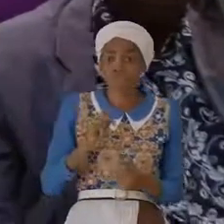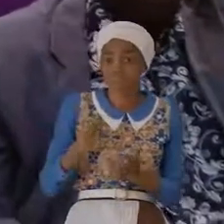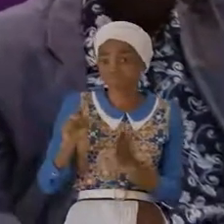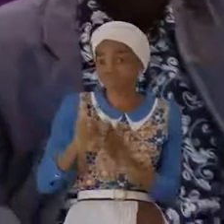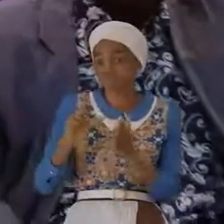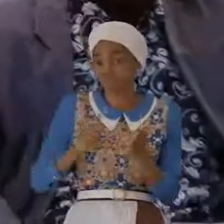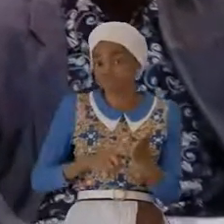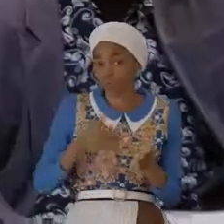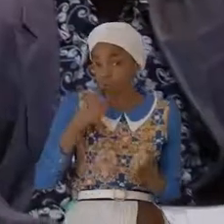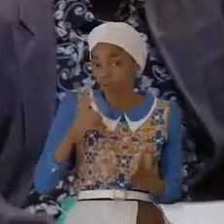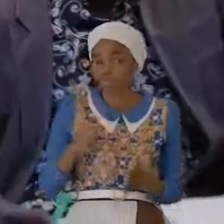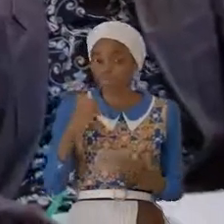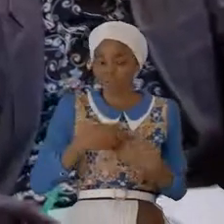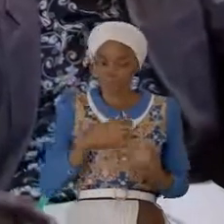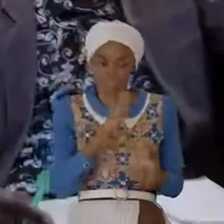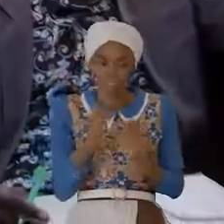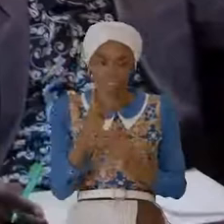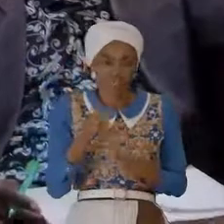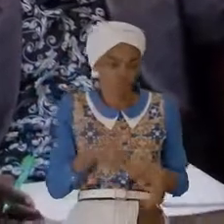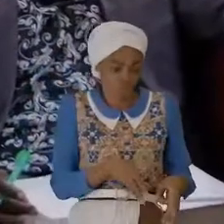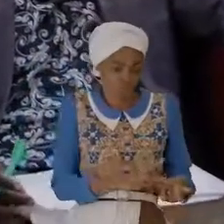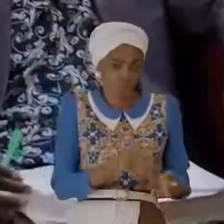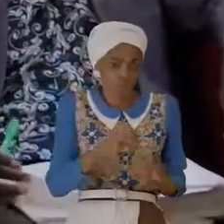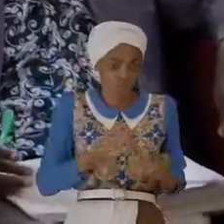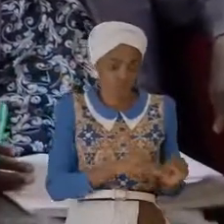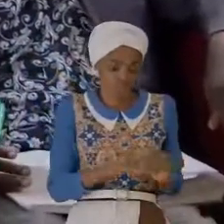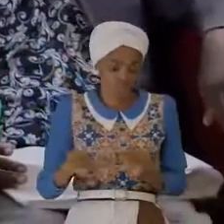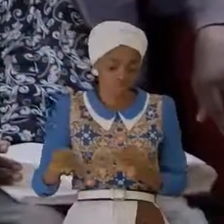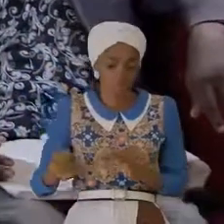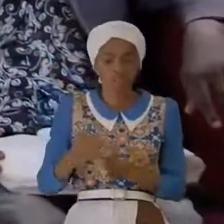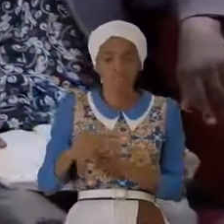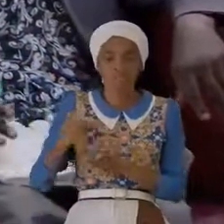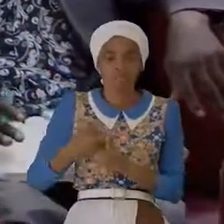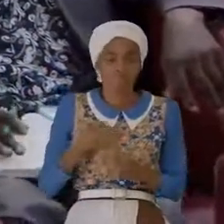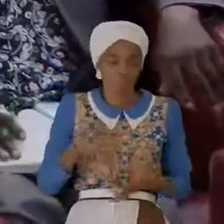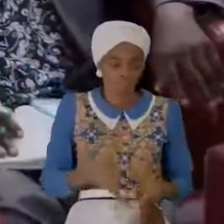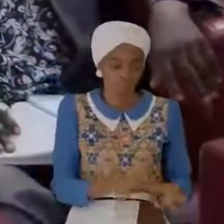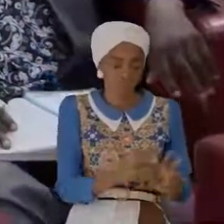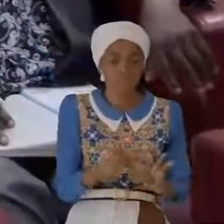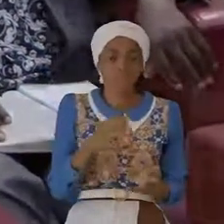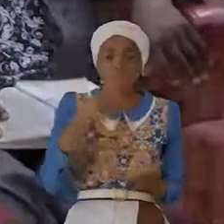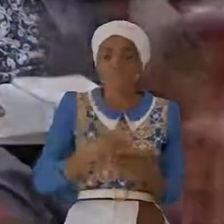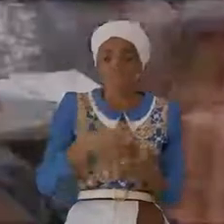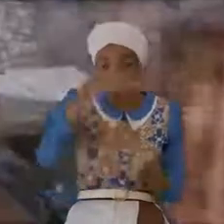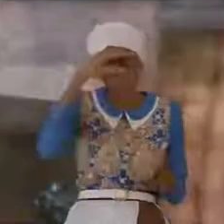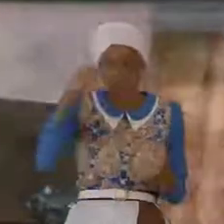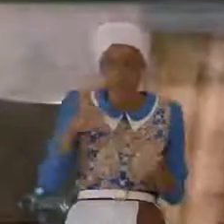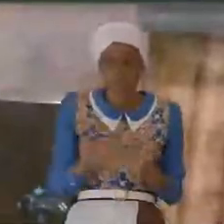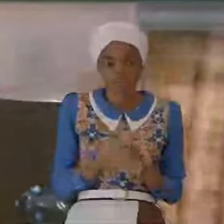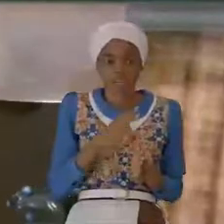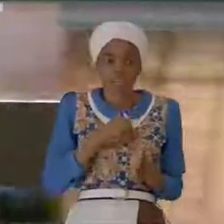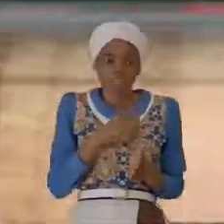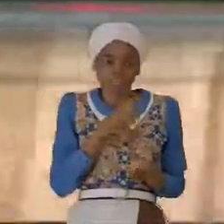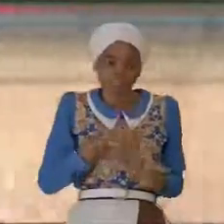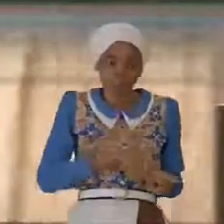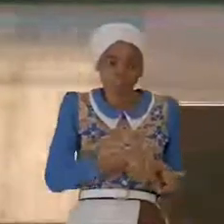changé votre trajectoire. Vous avez quitté la trajectoire de la nouvelle alliance